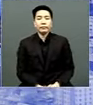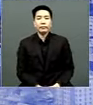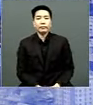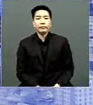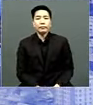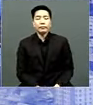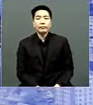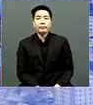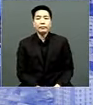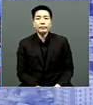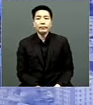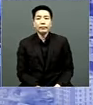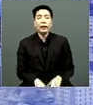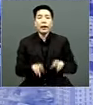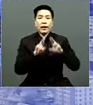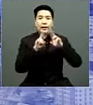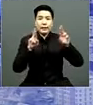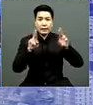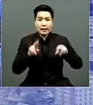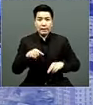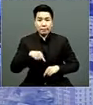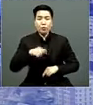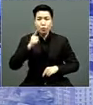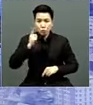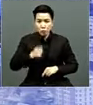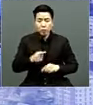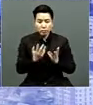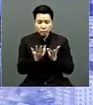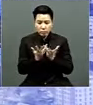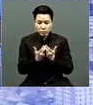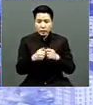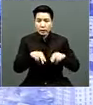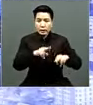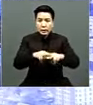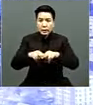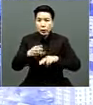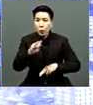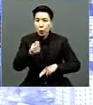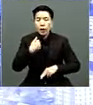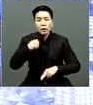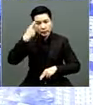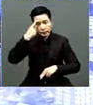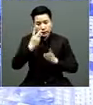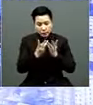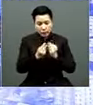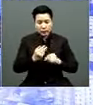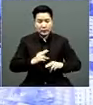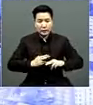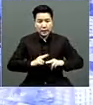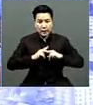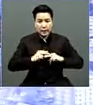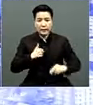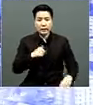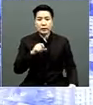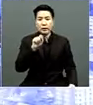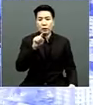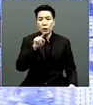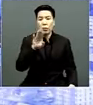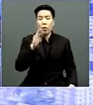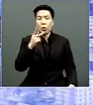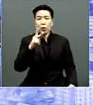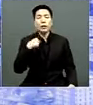อันนี้ทางห้างร้านจะต้องเป็นคนที่จะคำนวณของตัวเองสปมสปสปคนะครับกลางนี่ก็